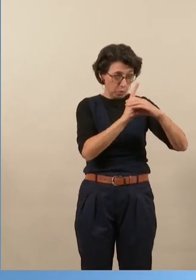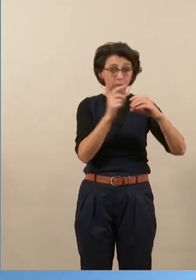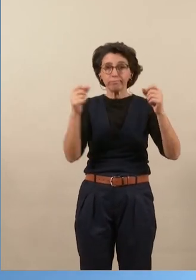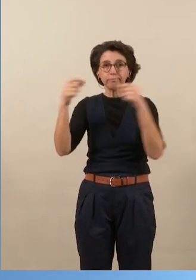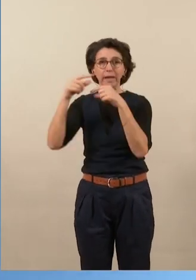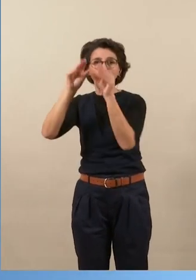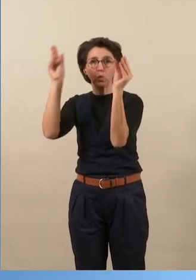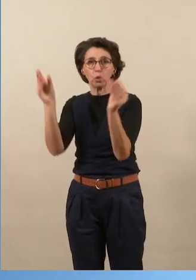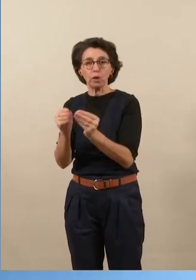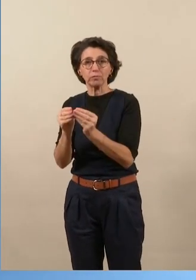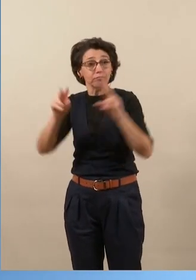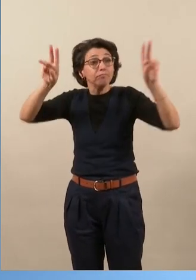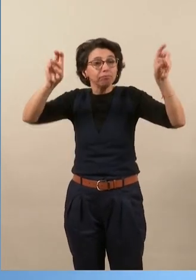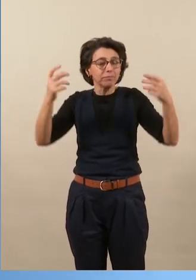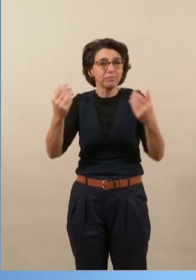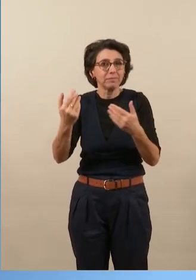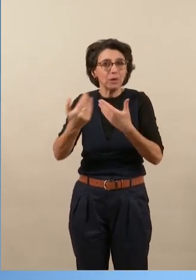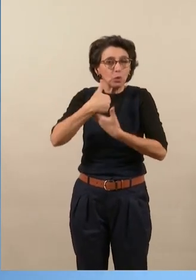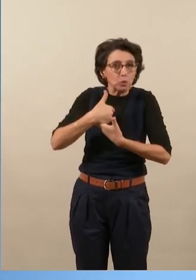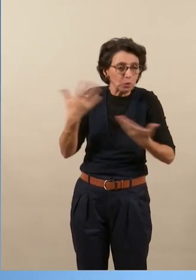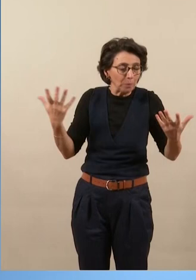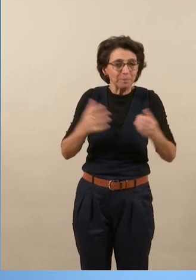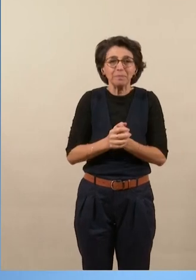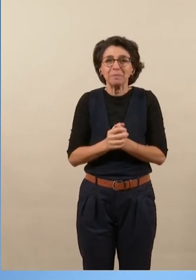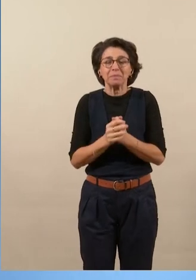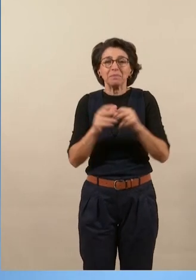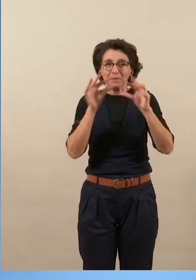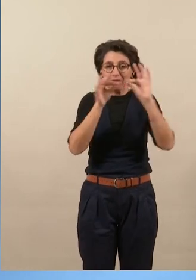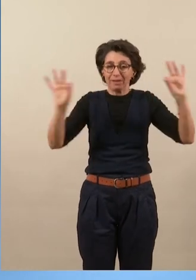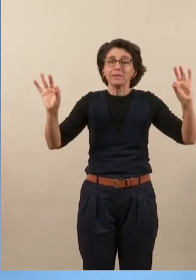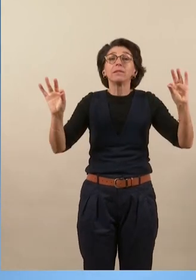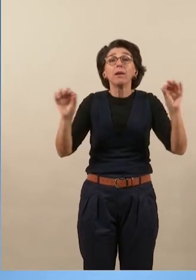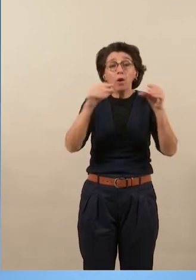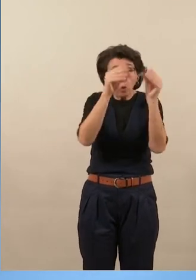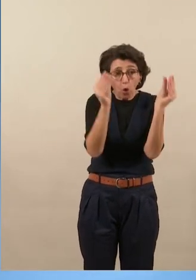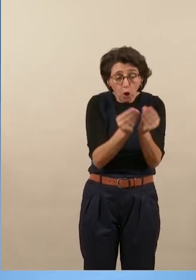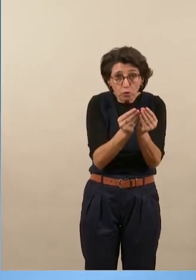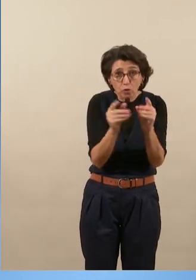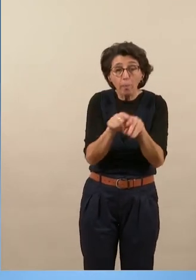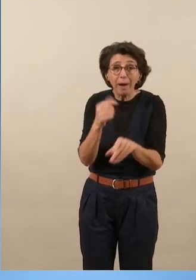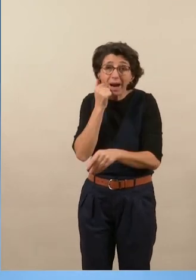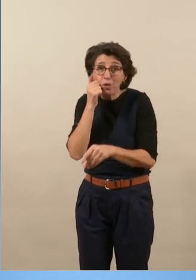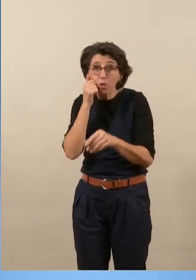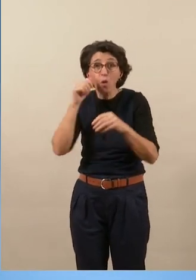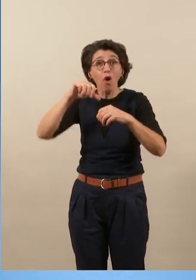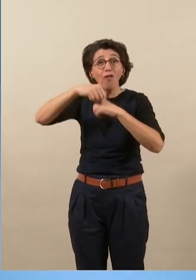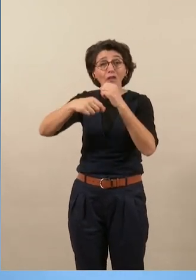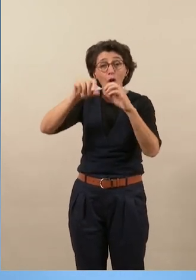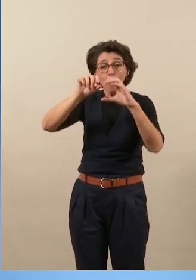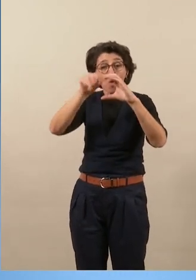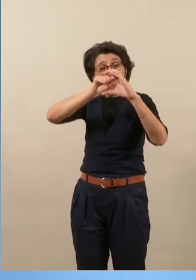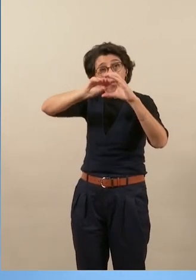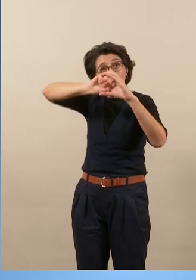2023 donc je fais une parenthèse le donut et selon le dictionnaire un beignier en forme d'anneau généralement recouvert d'un